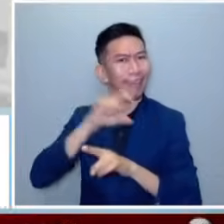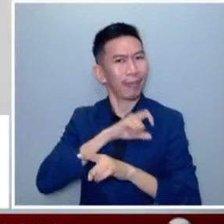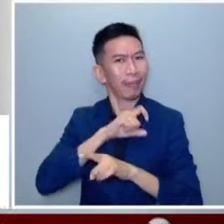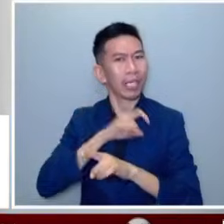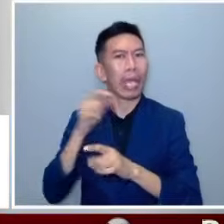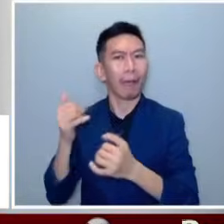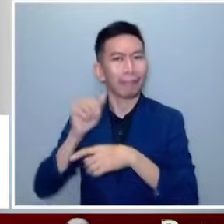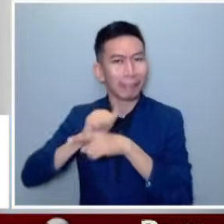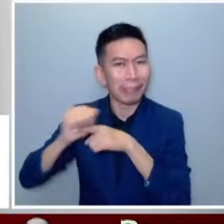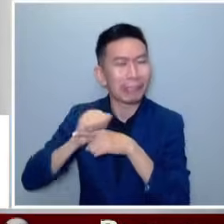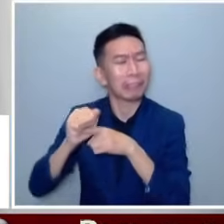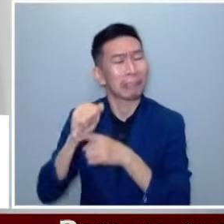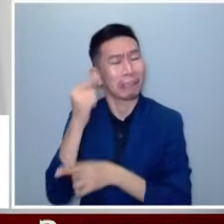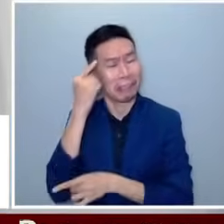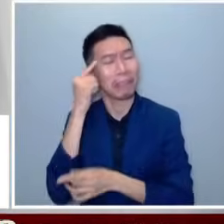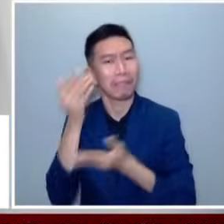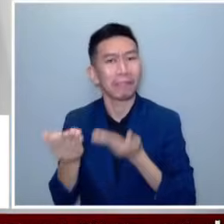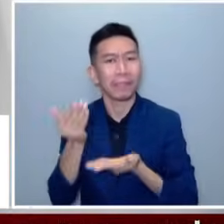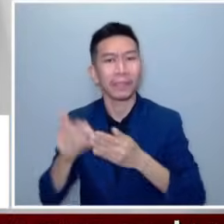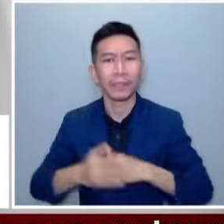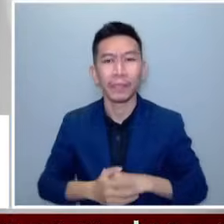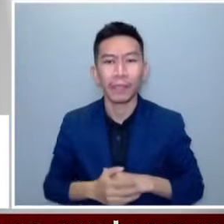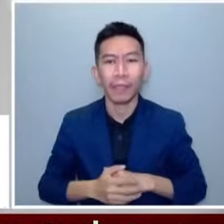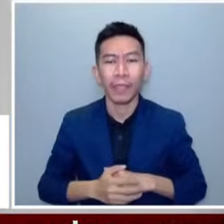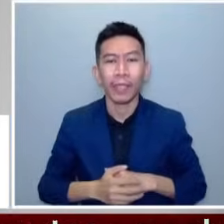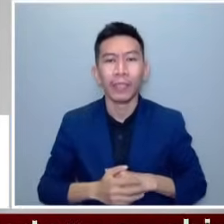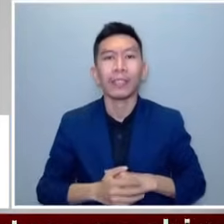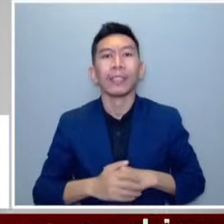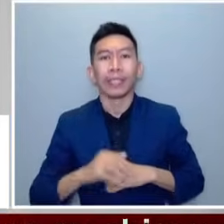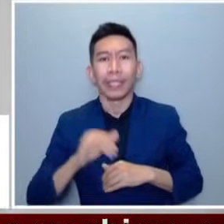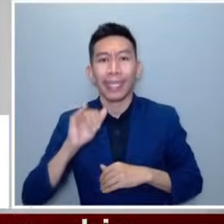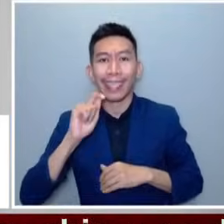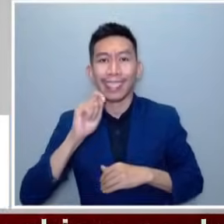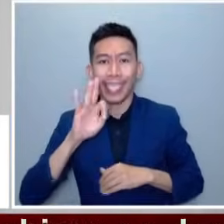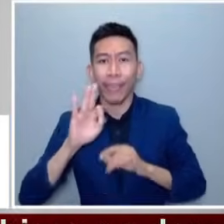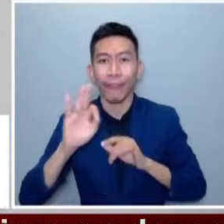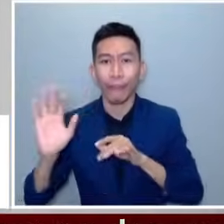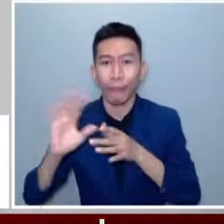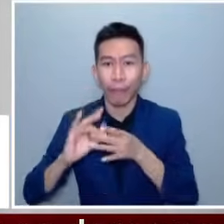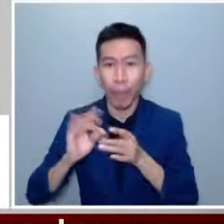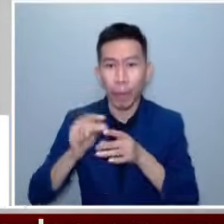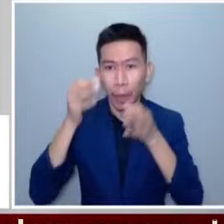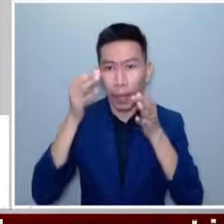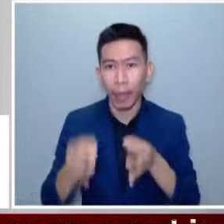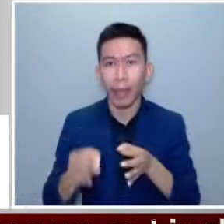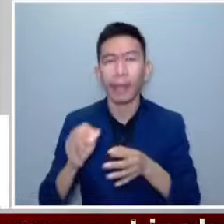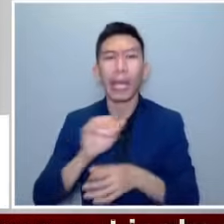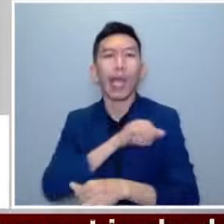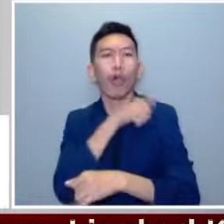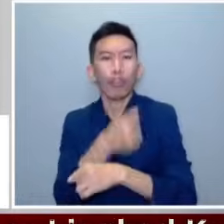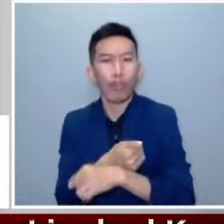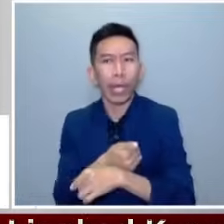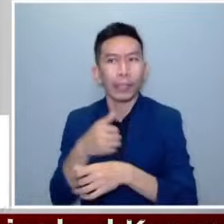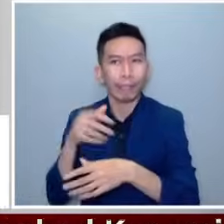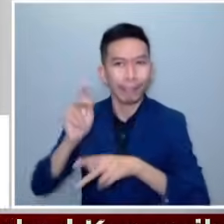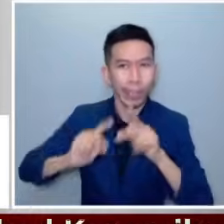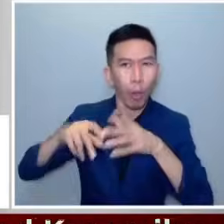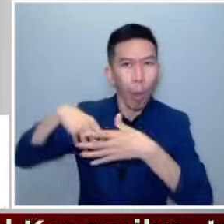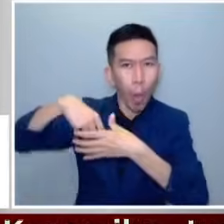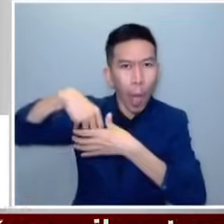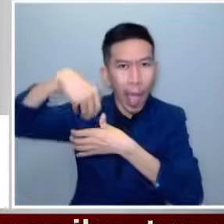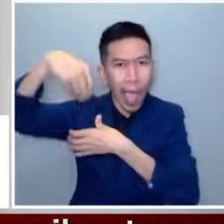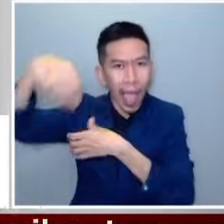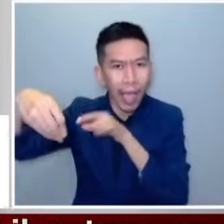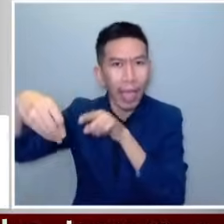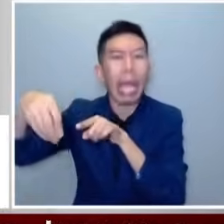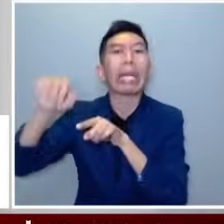rin. Sa resolusyon ng Interagency Task Force, mga authorized persons outside residence o APOR lang ang papayagang